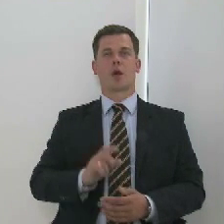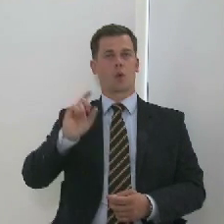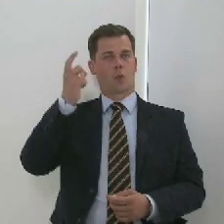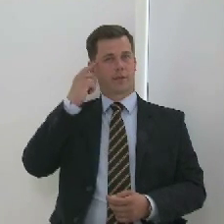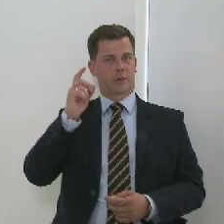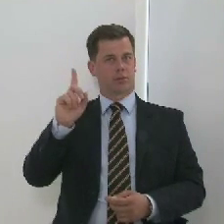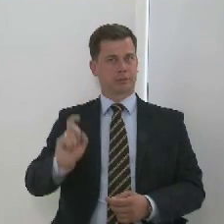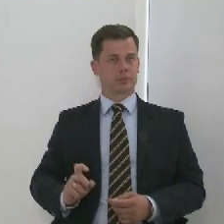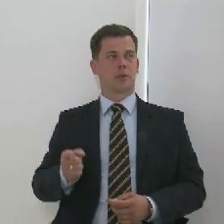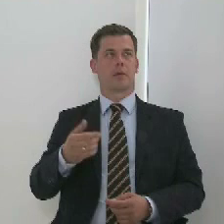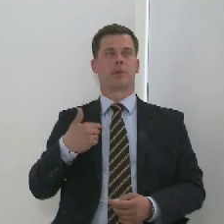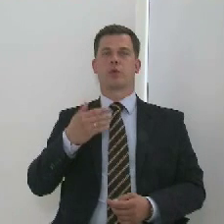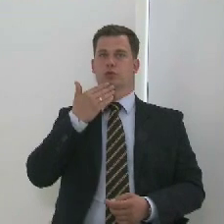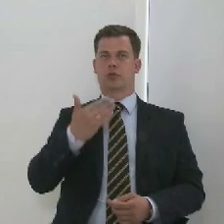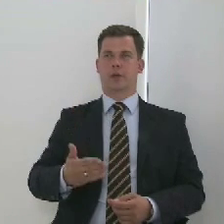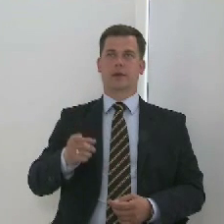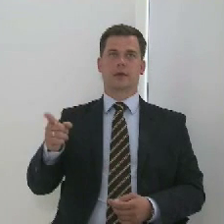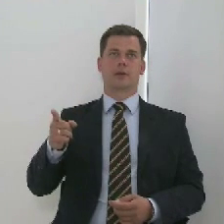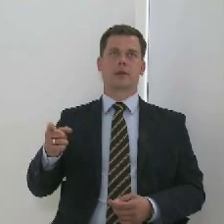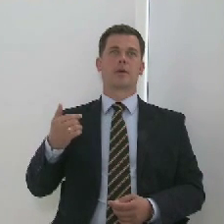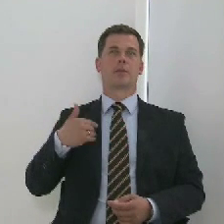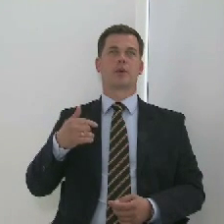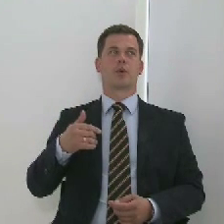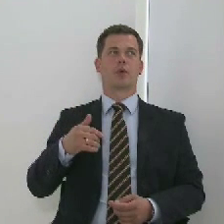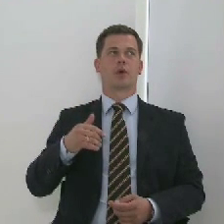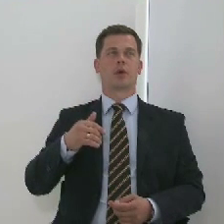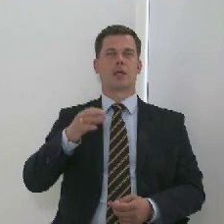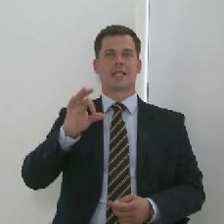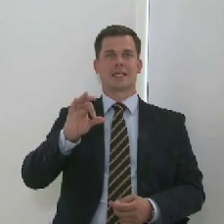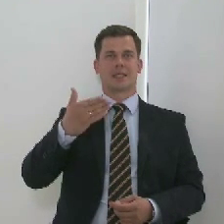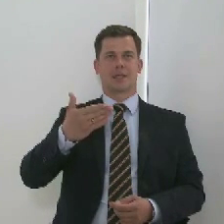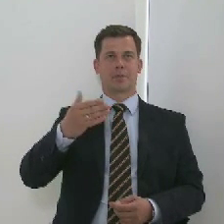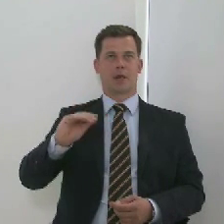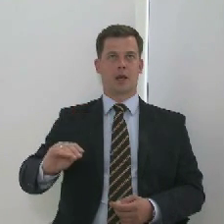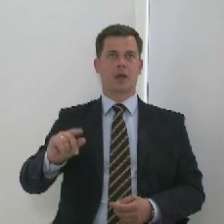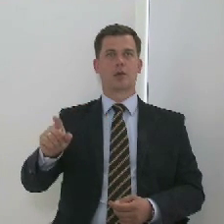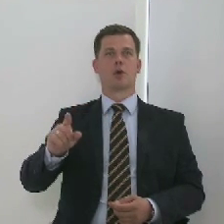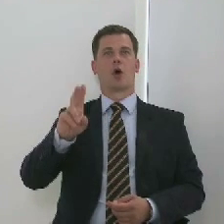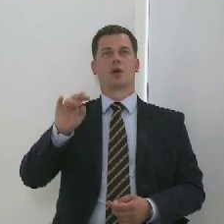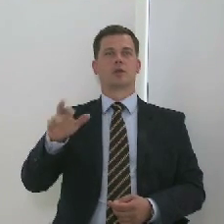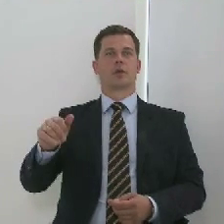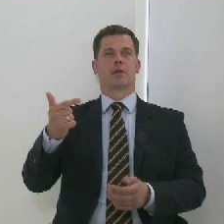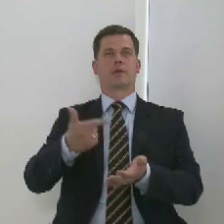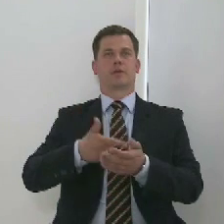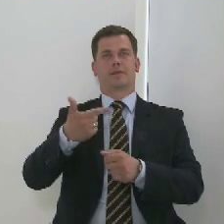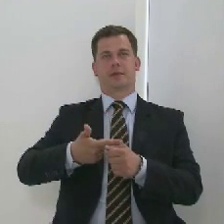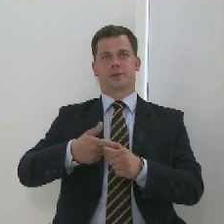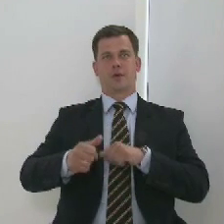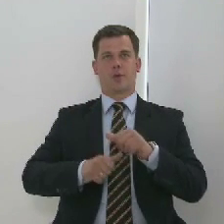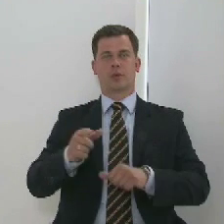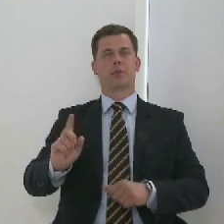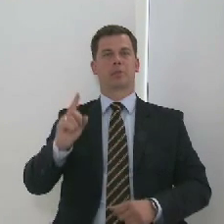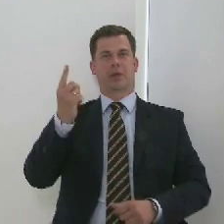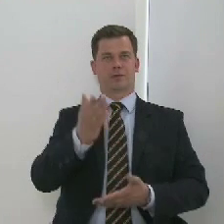na start świetnym zastrzykiem był instrument SMI z programu Horyzont 2020. Była to